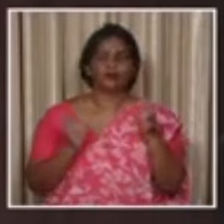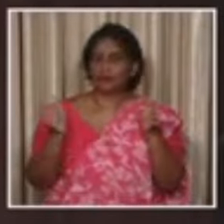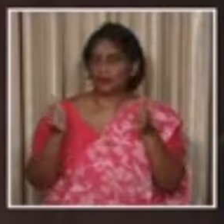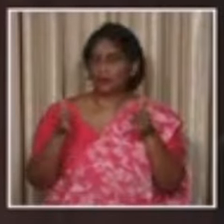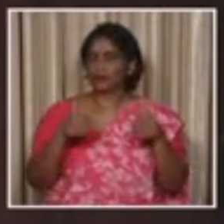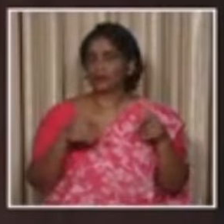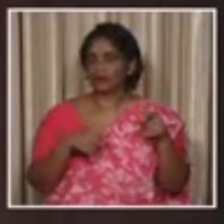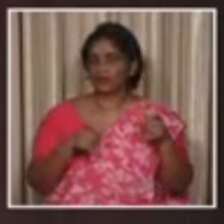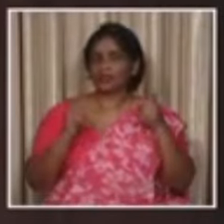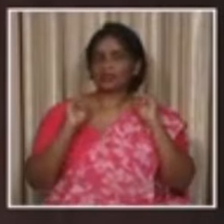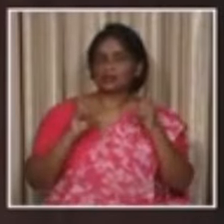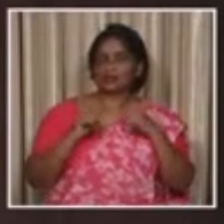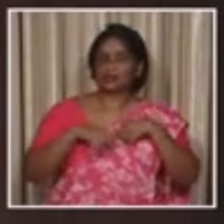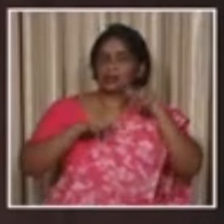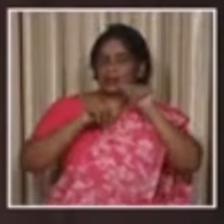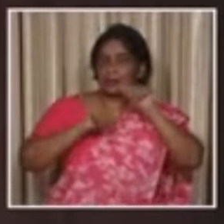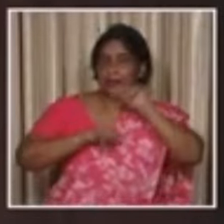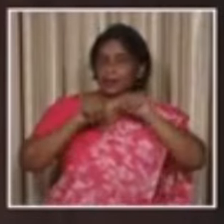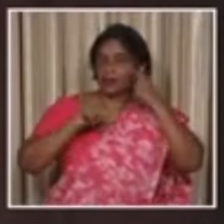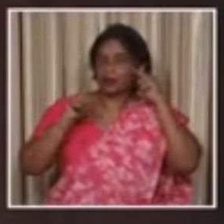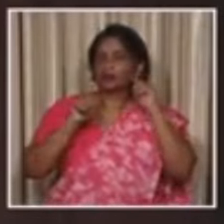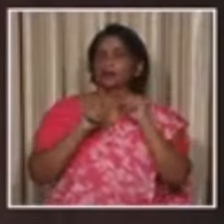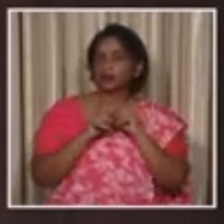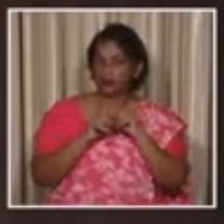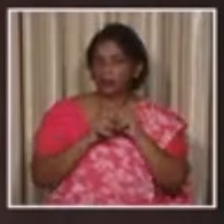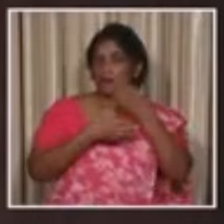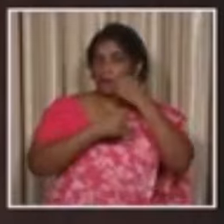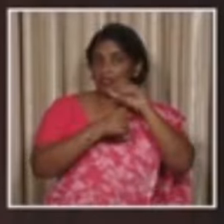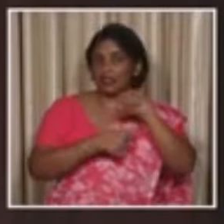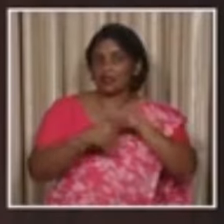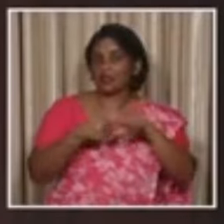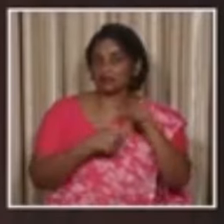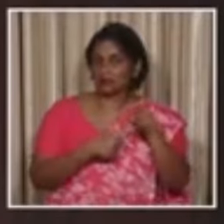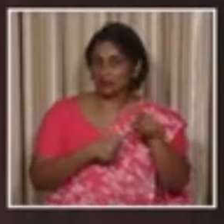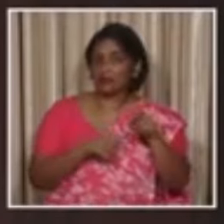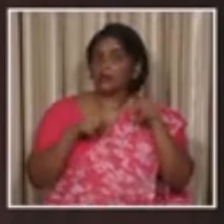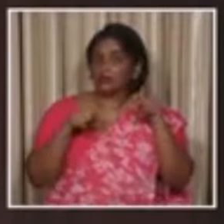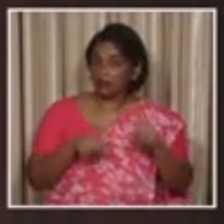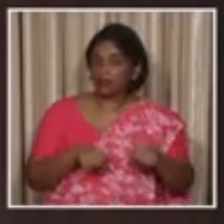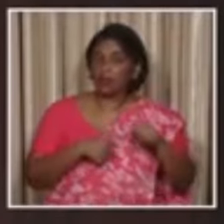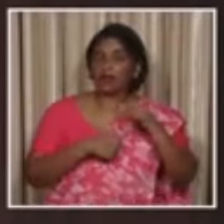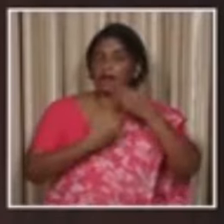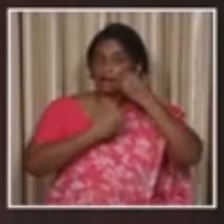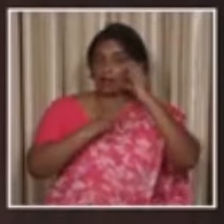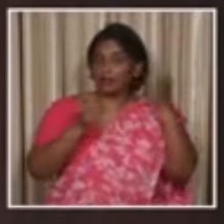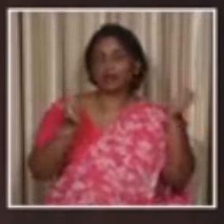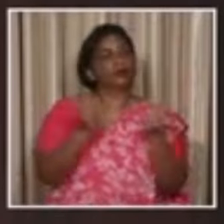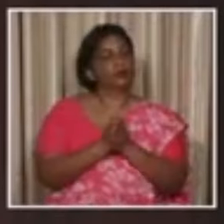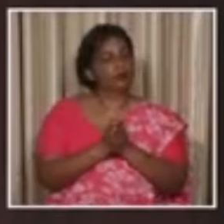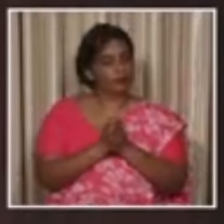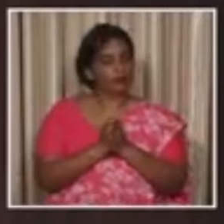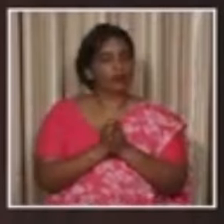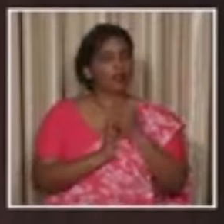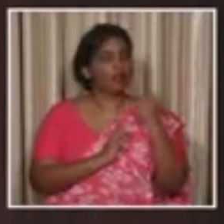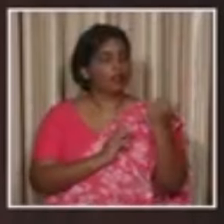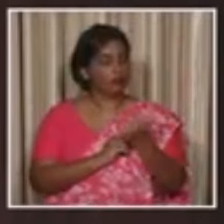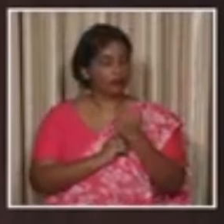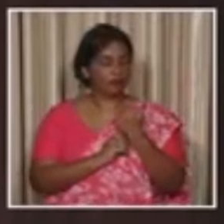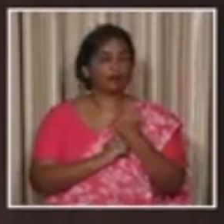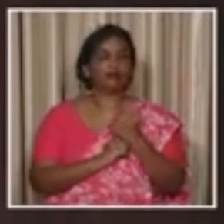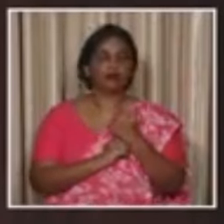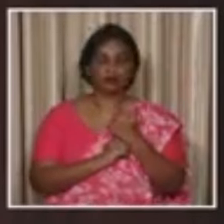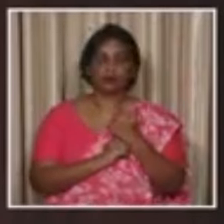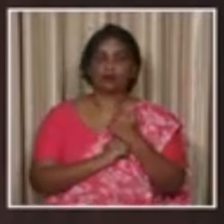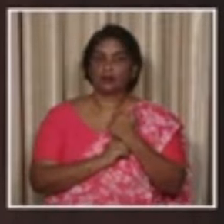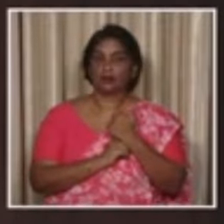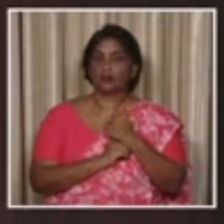තමයි මේ ස්පෝර්ට්ස් මෙඩිසින් යුනිට් එක තිබුණේ ක්‍රීඩා විද්‍යායතනයේ කියන්නේ. හැබැයි අපි විද්‍යාව ගෙනල්ලා අලුත් ඩිරෙක්ටර්